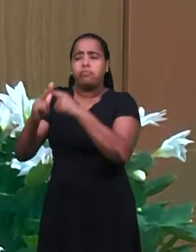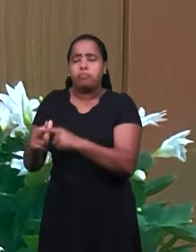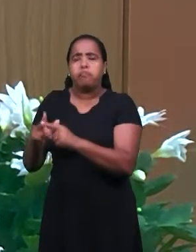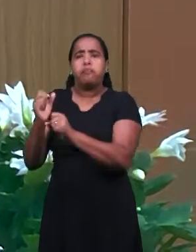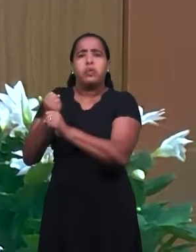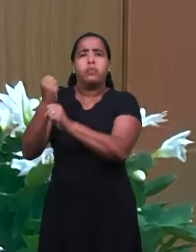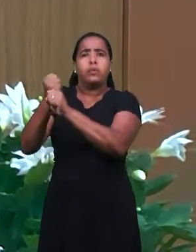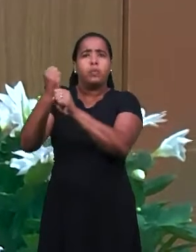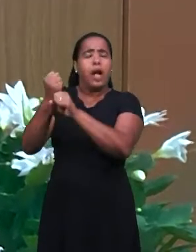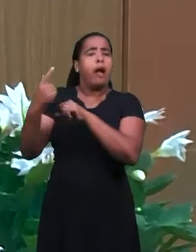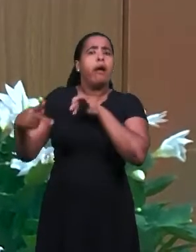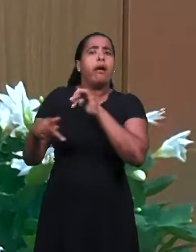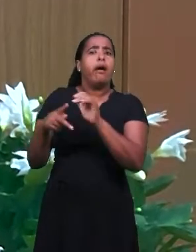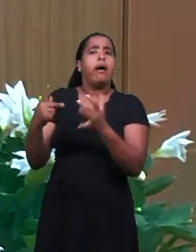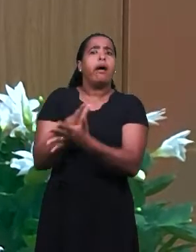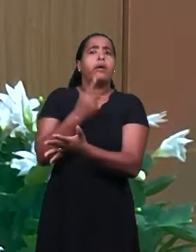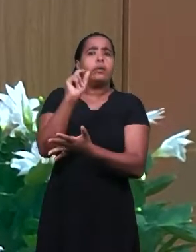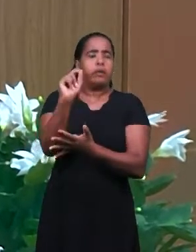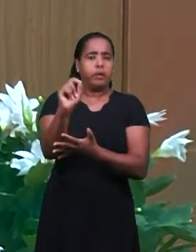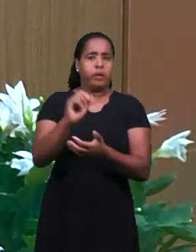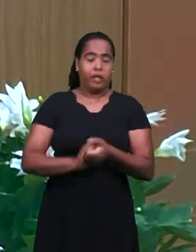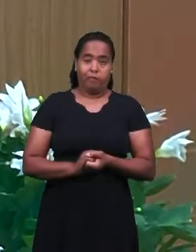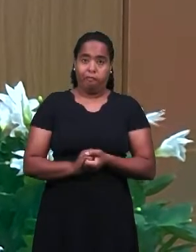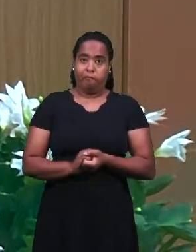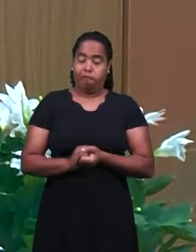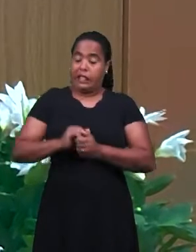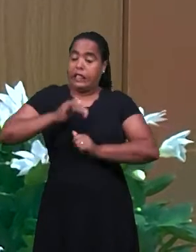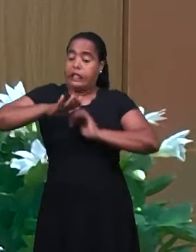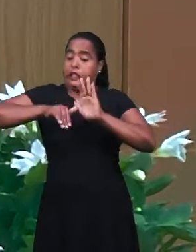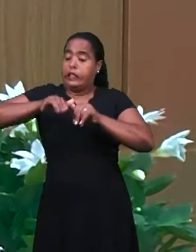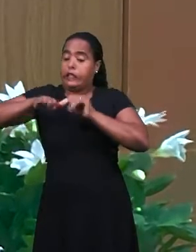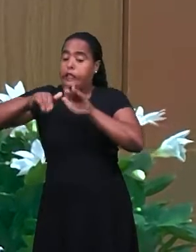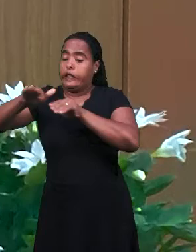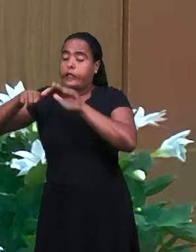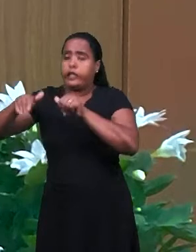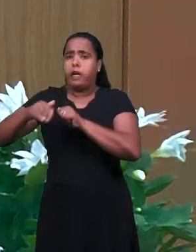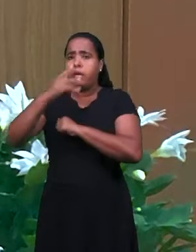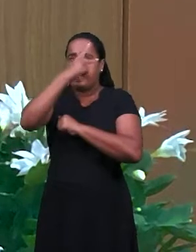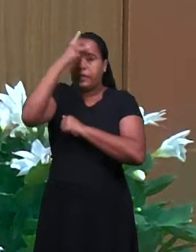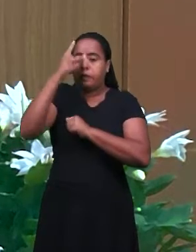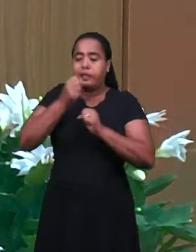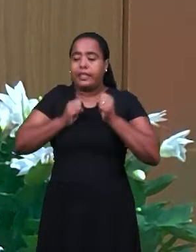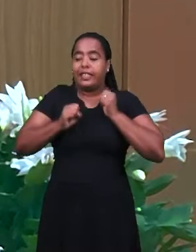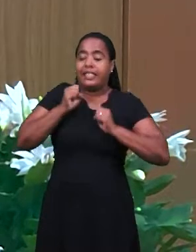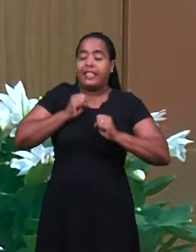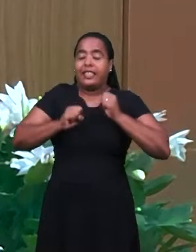восстановление. И при этом восстановлении он сталкивается с людьми, которые